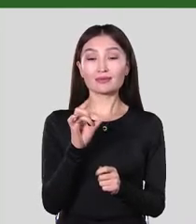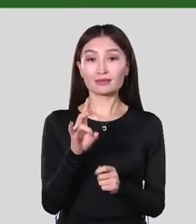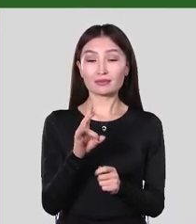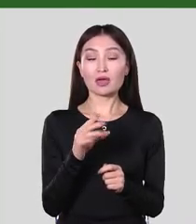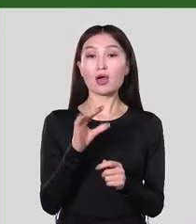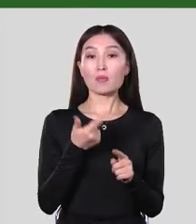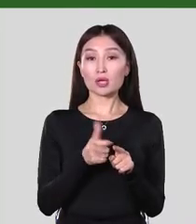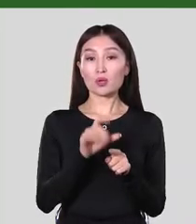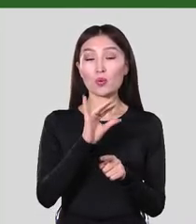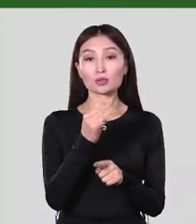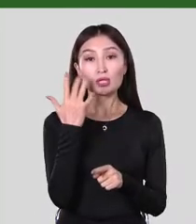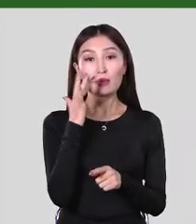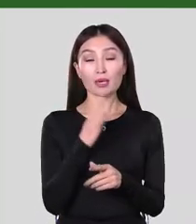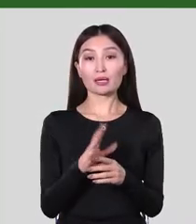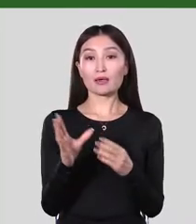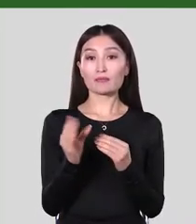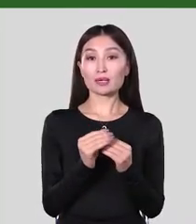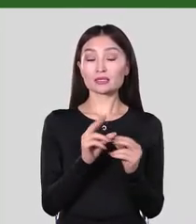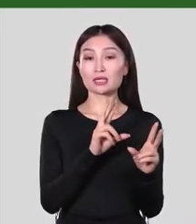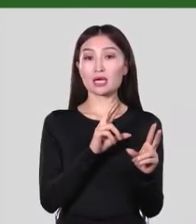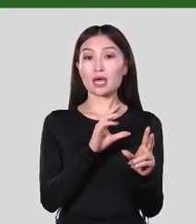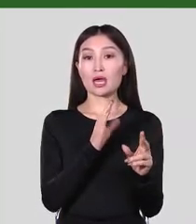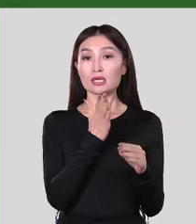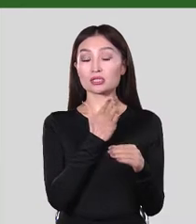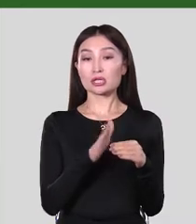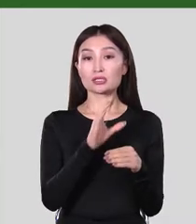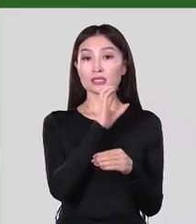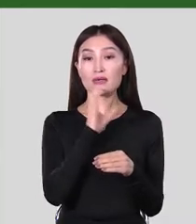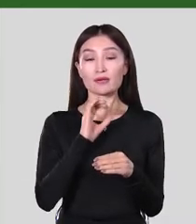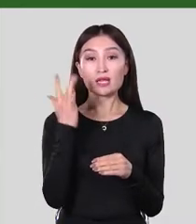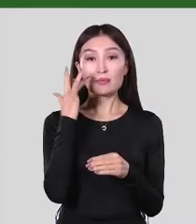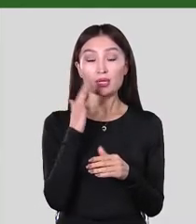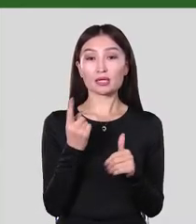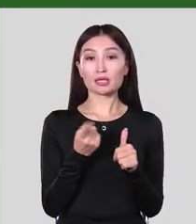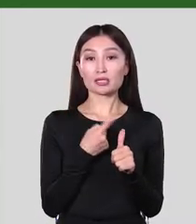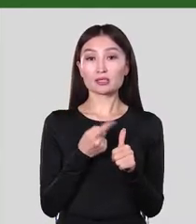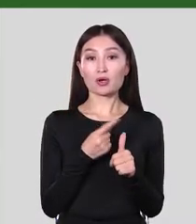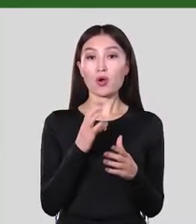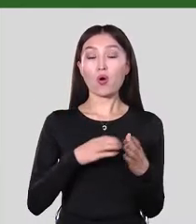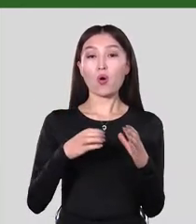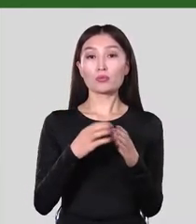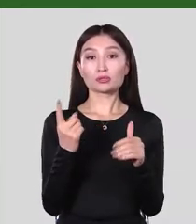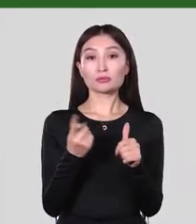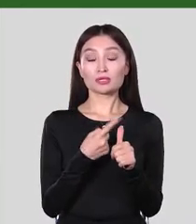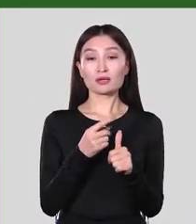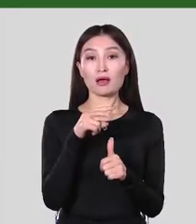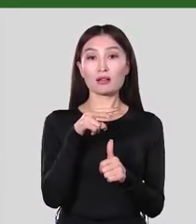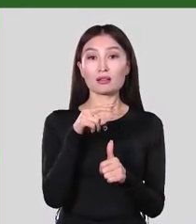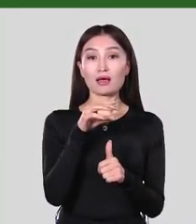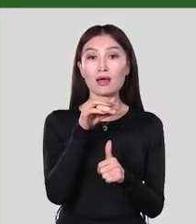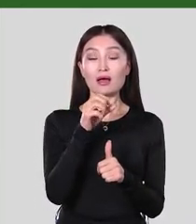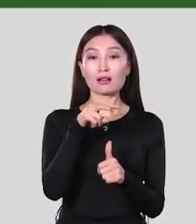Поэтому Южную Америку вместе с частью Северной Америки называют общим названием –